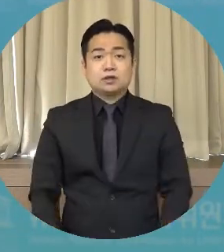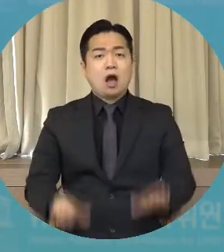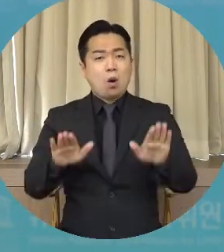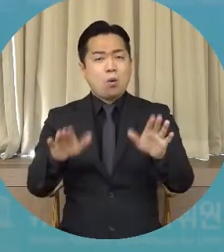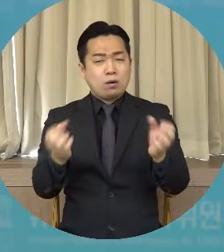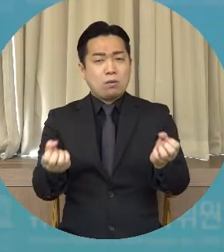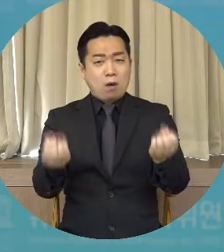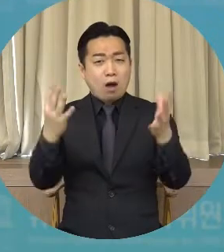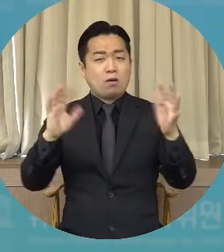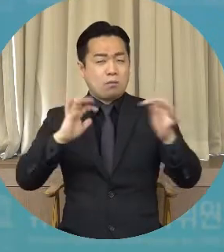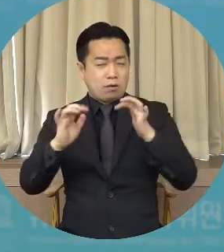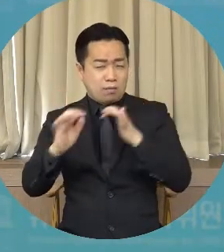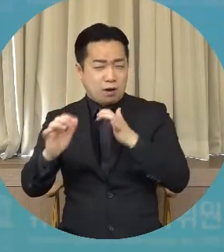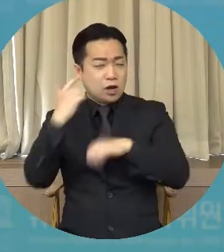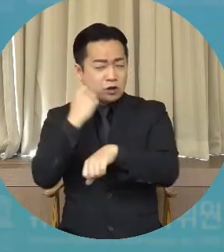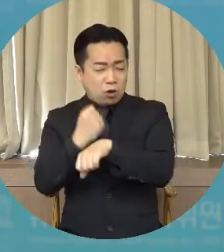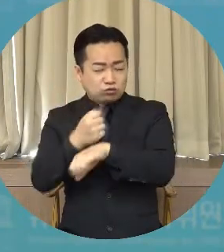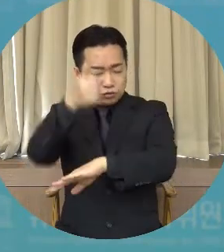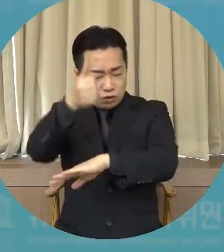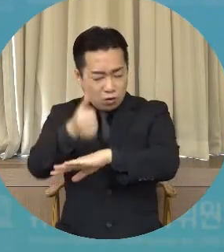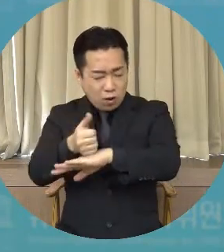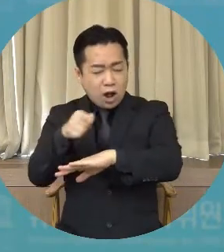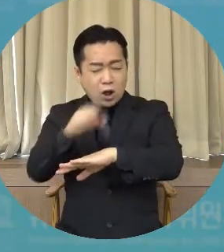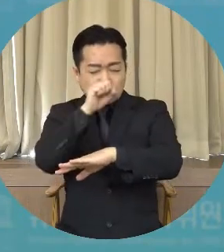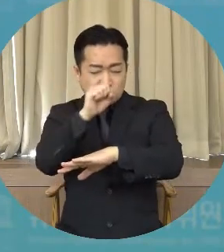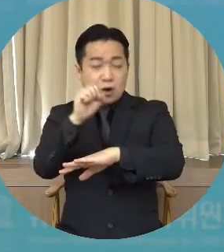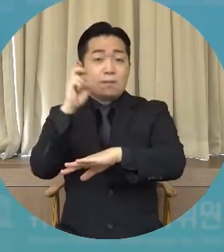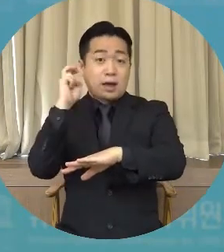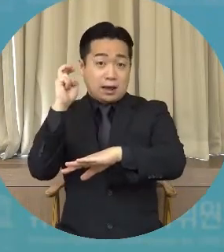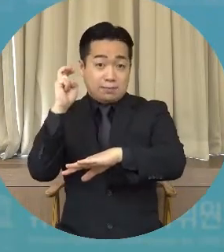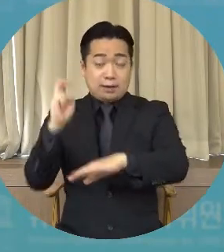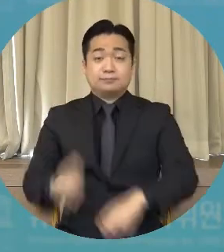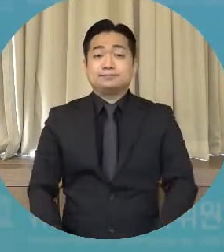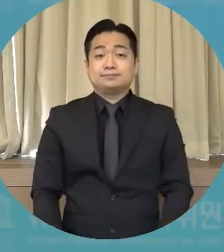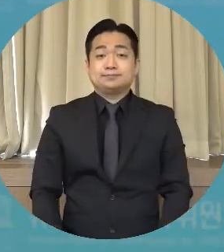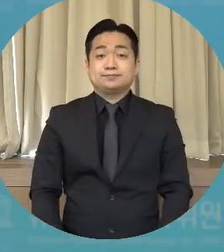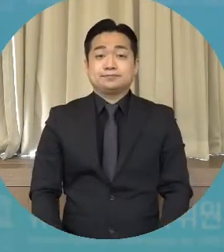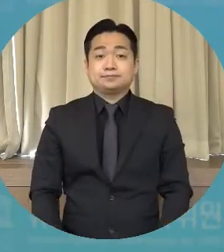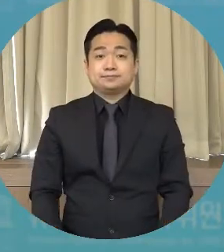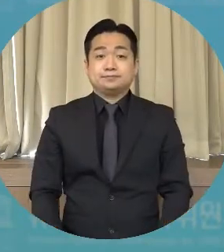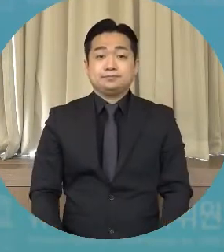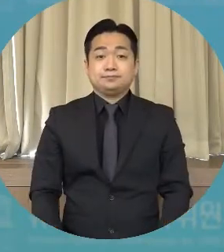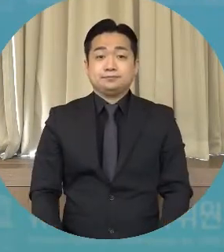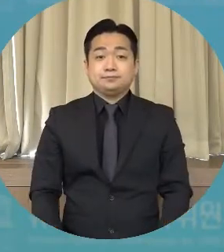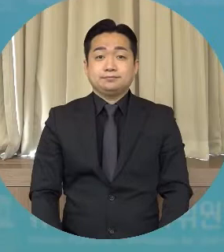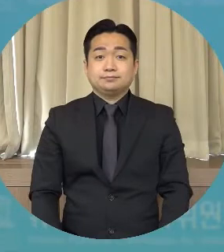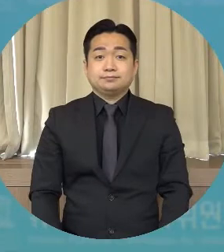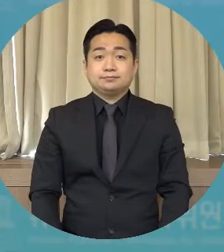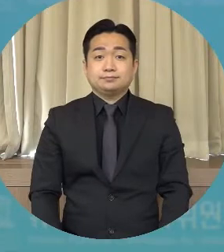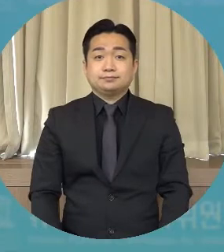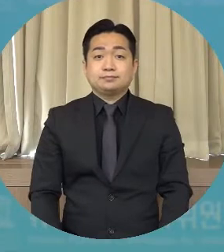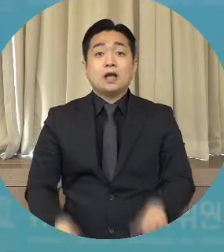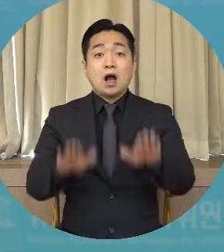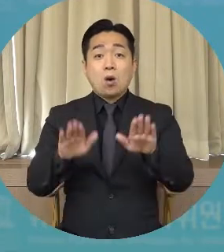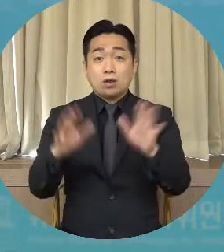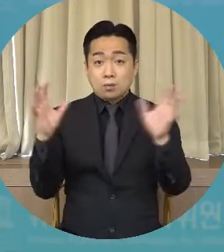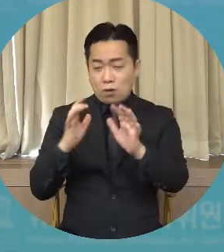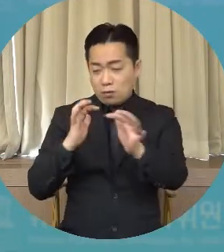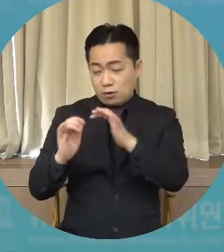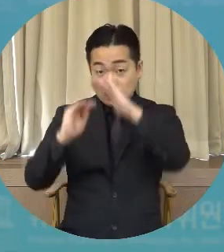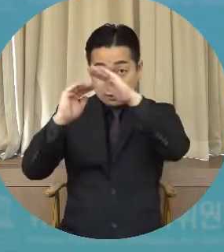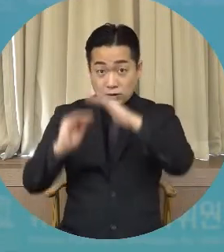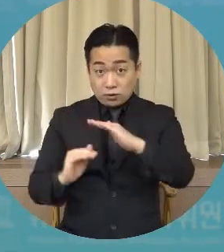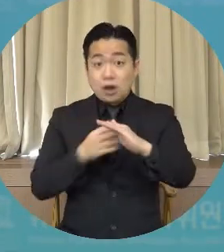있는 연구 성과가 도출될 수 있을 것으로 기대합니다. 오늘 포럼의